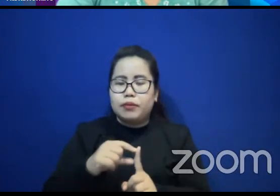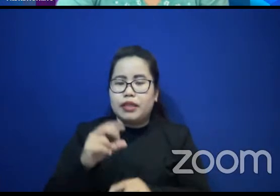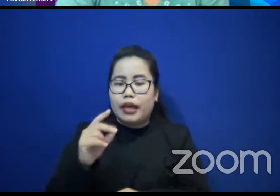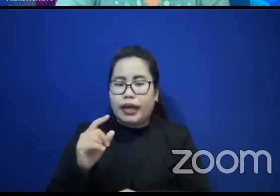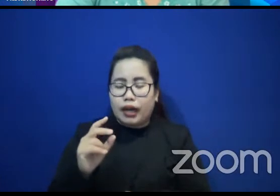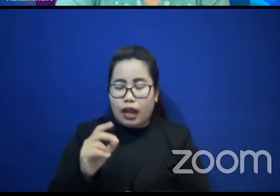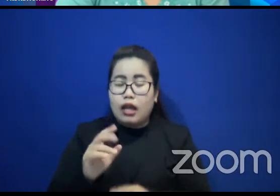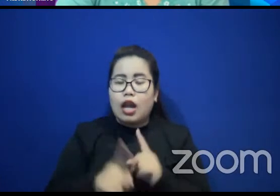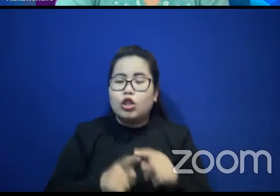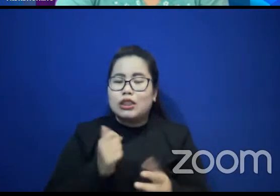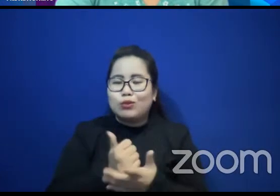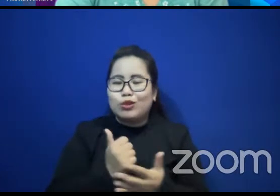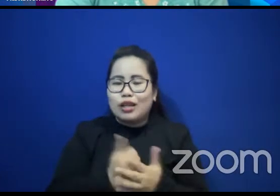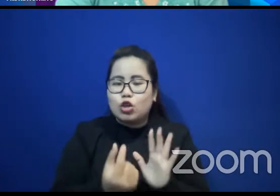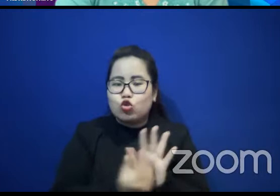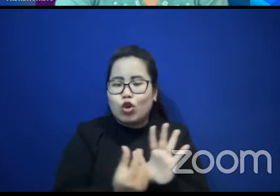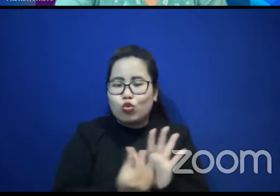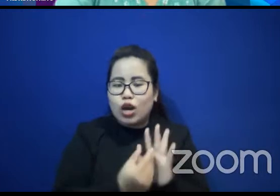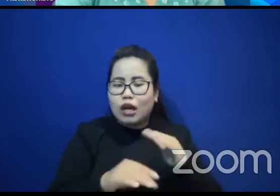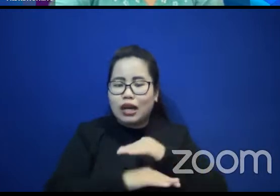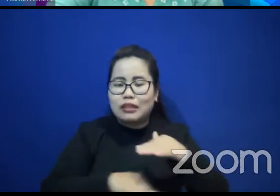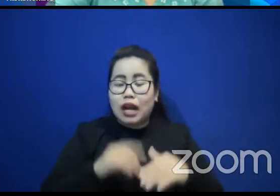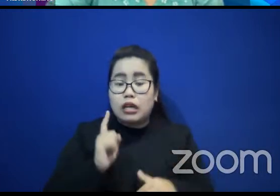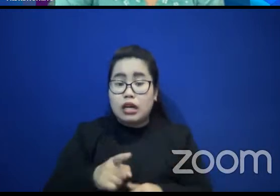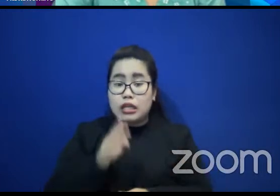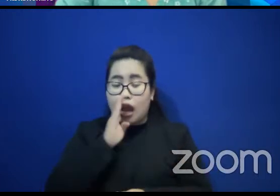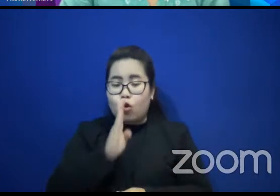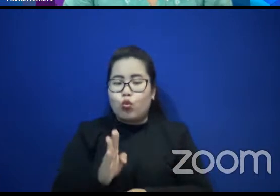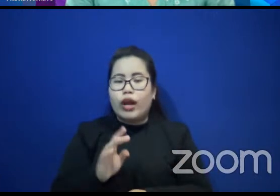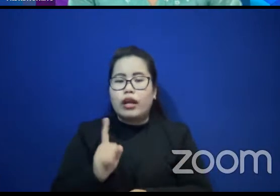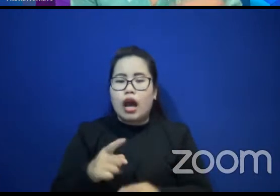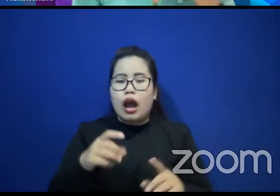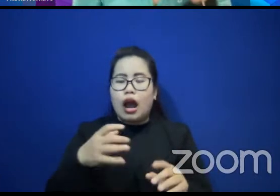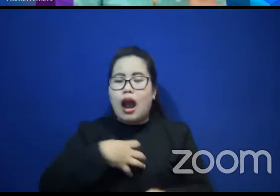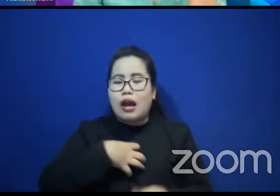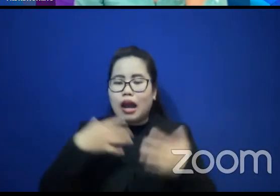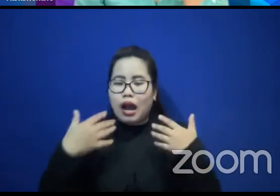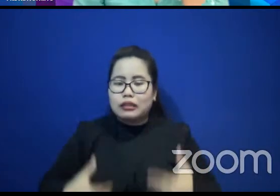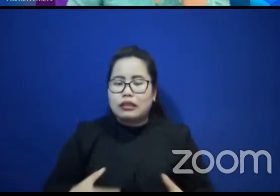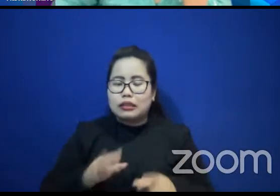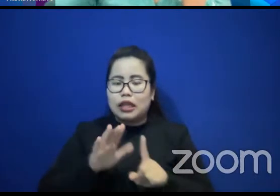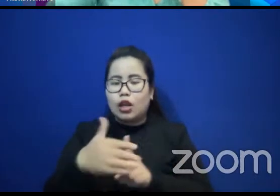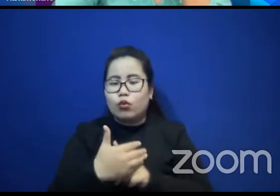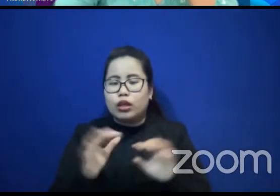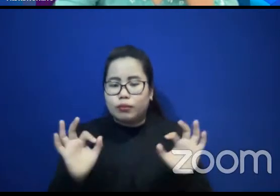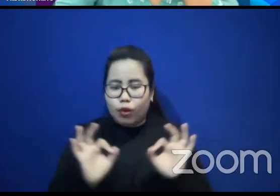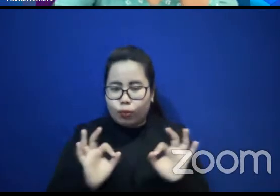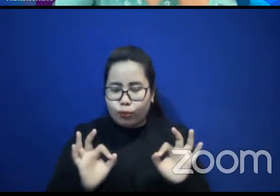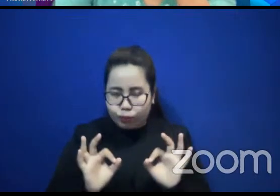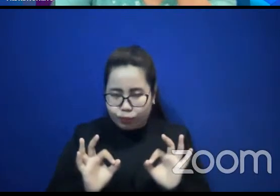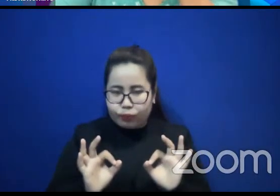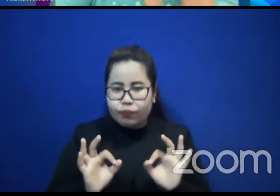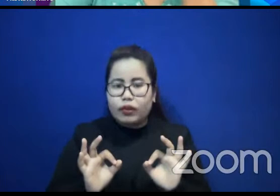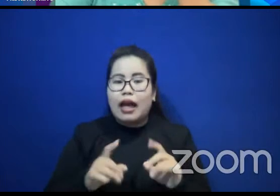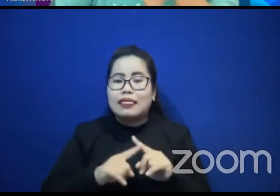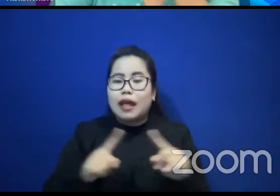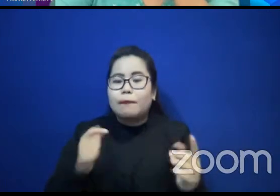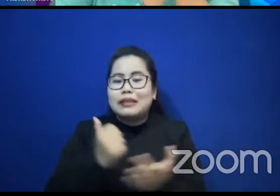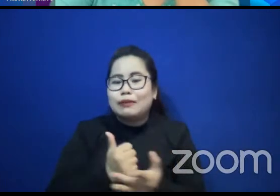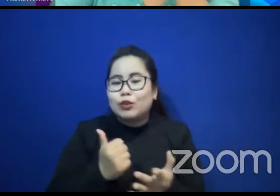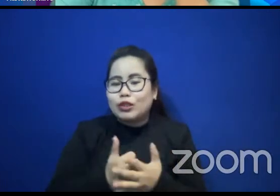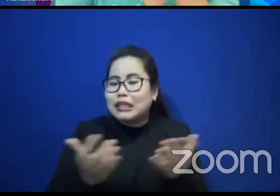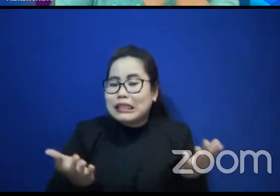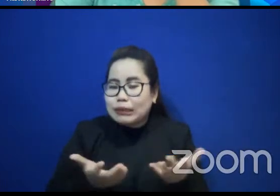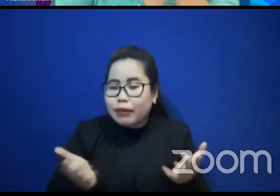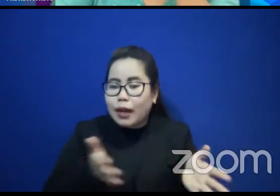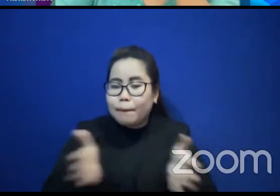dasar kita juga itu juga diakui sebagai salah satu hak asasi yang perlu dilindungi gitu tapi betul Bagaimana